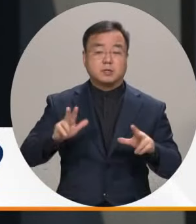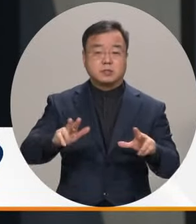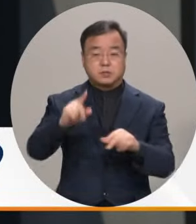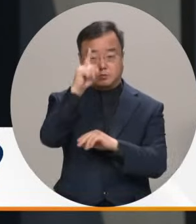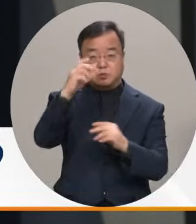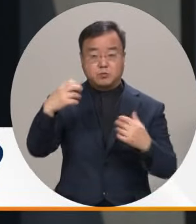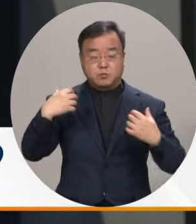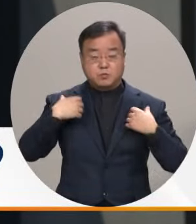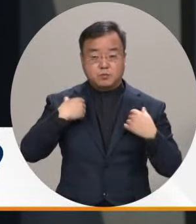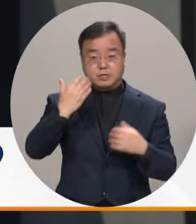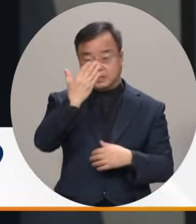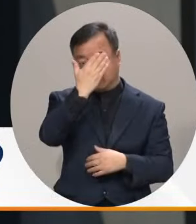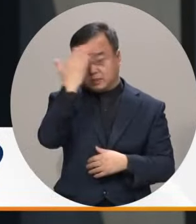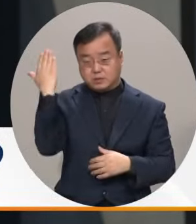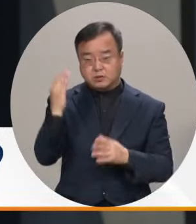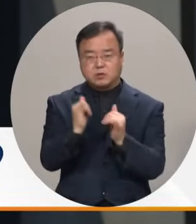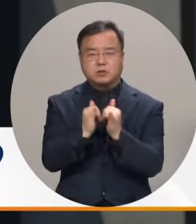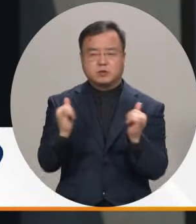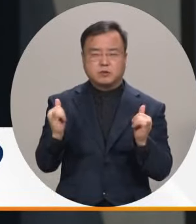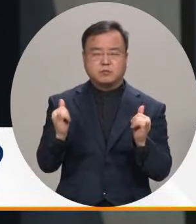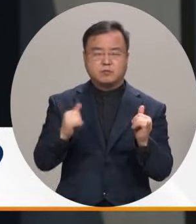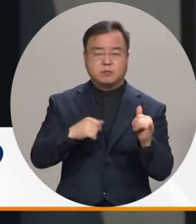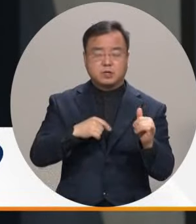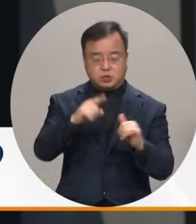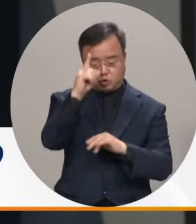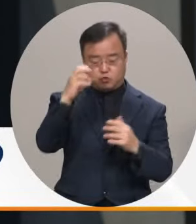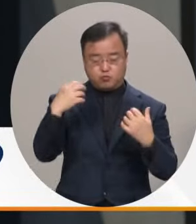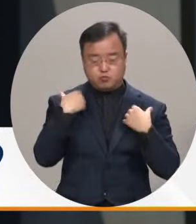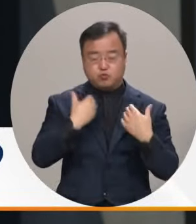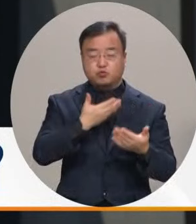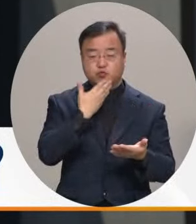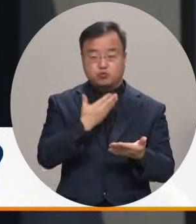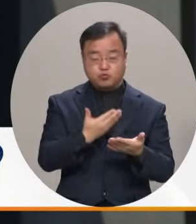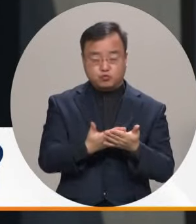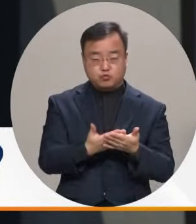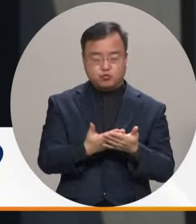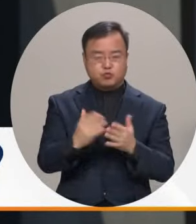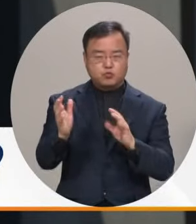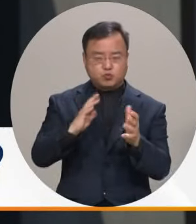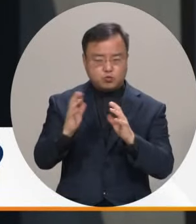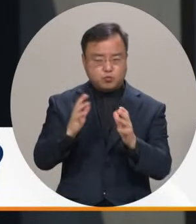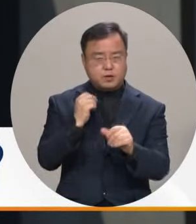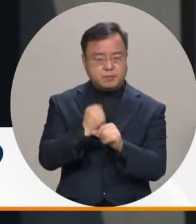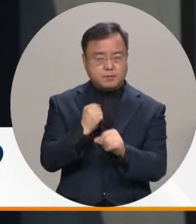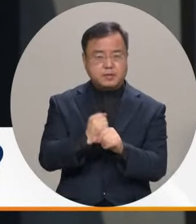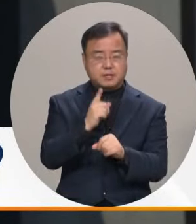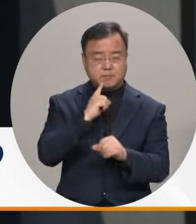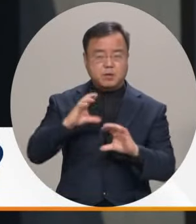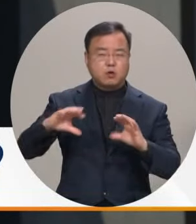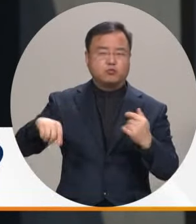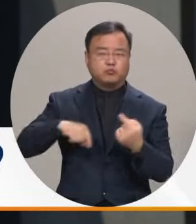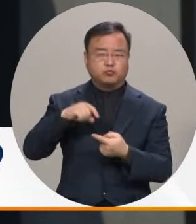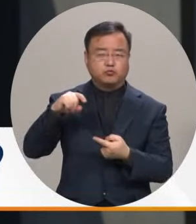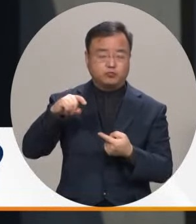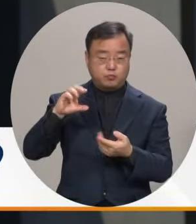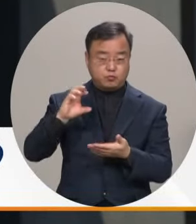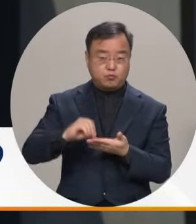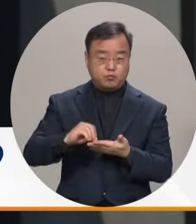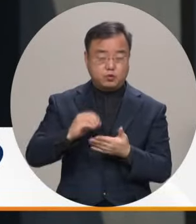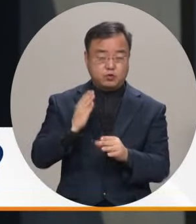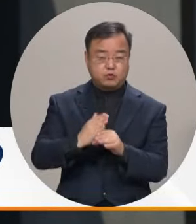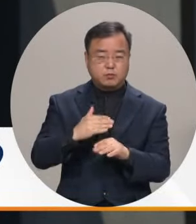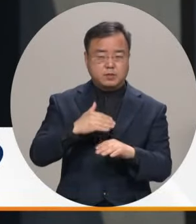청년을 정부 핵심 어젠다로 설정하고 역대정부 최초로 국정 과제의 청년 정책을 반영하는